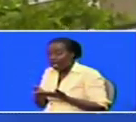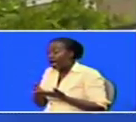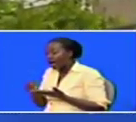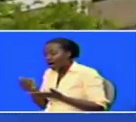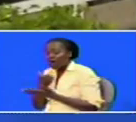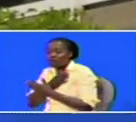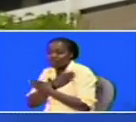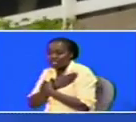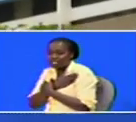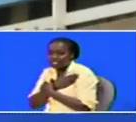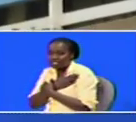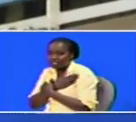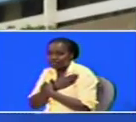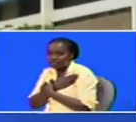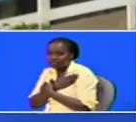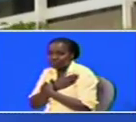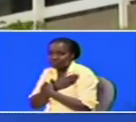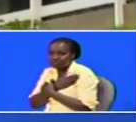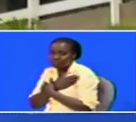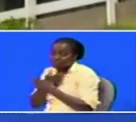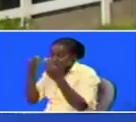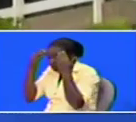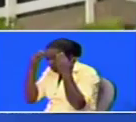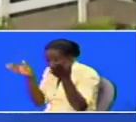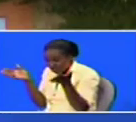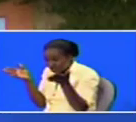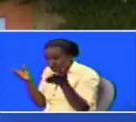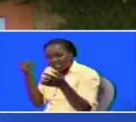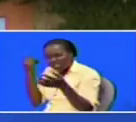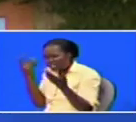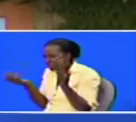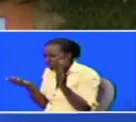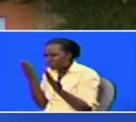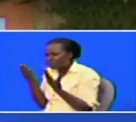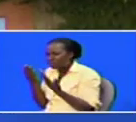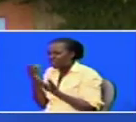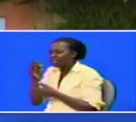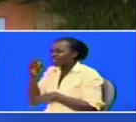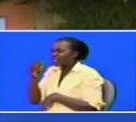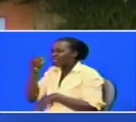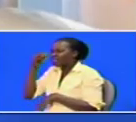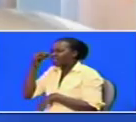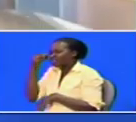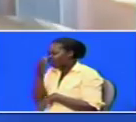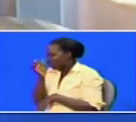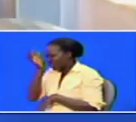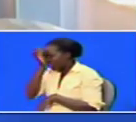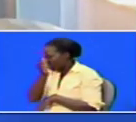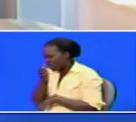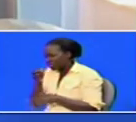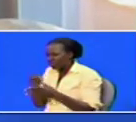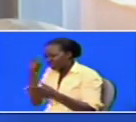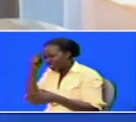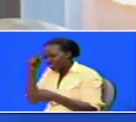mwingine ni kama hatuelewi, either walidharau ama ni walichukulia kuwa hii